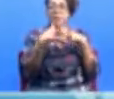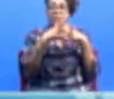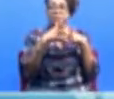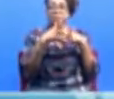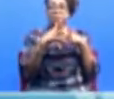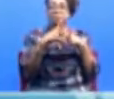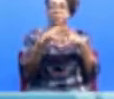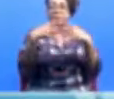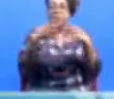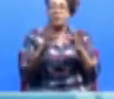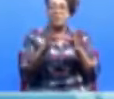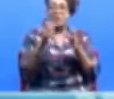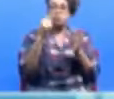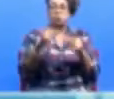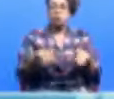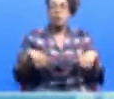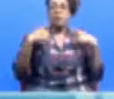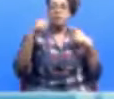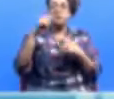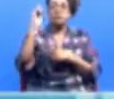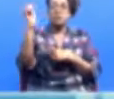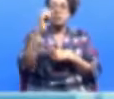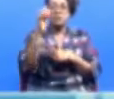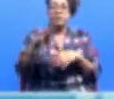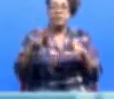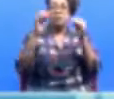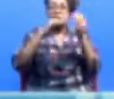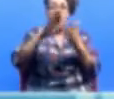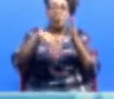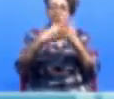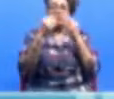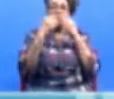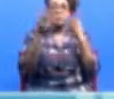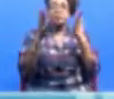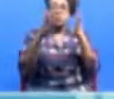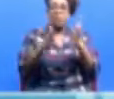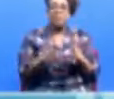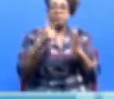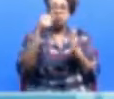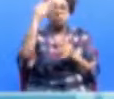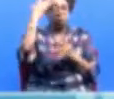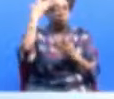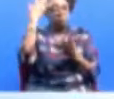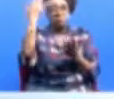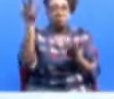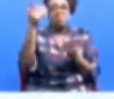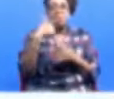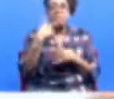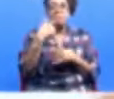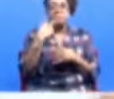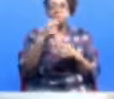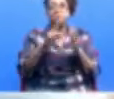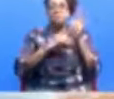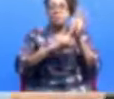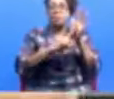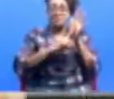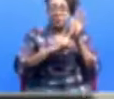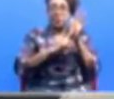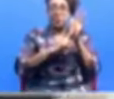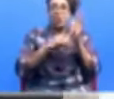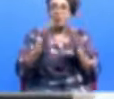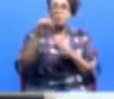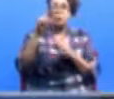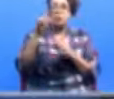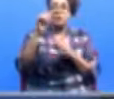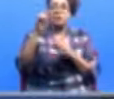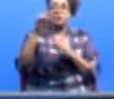ambao wanaishi Kenya walipata habari hizo kutoka kwa mtu ambaye hamfahamu, ambaye alisema ni mwakilishi wa Bakari Mulanda. Na